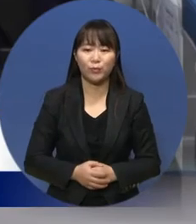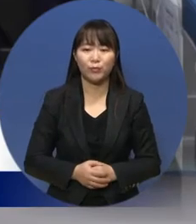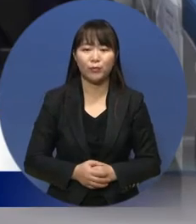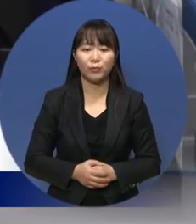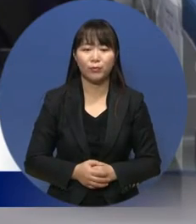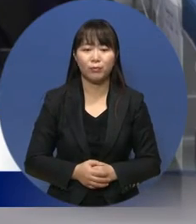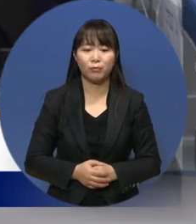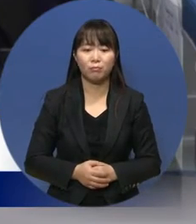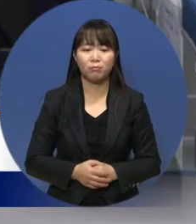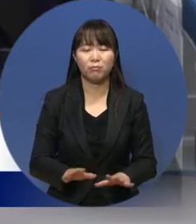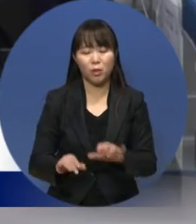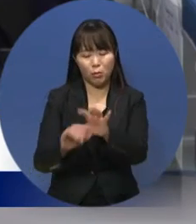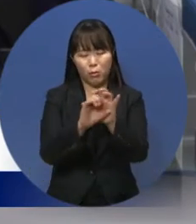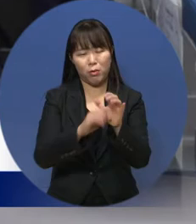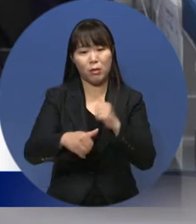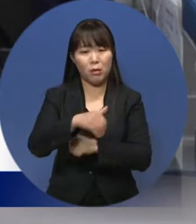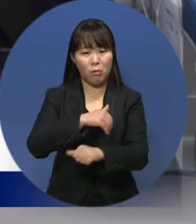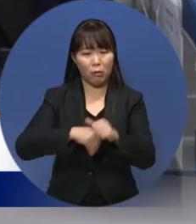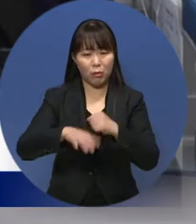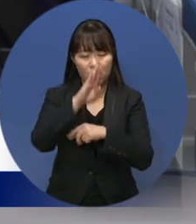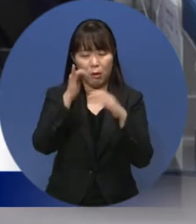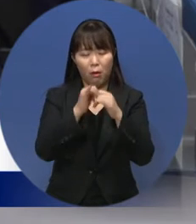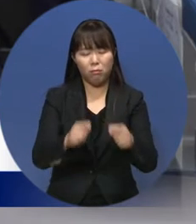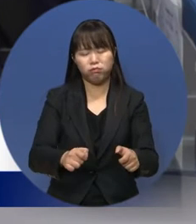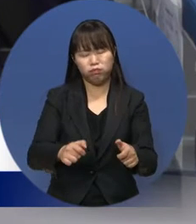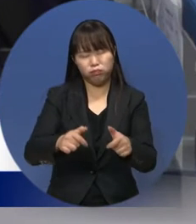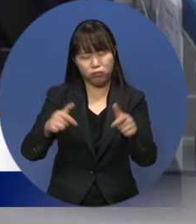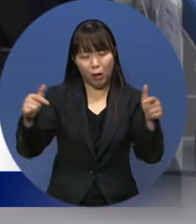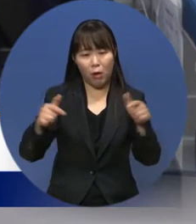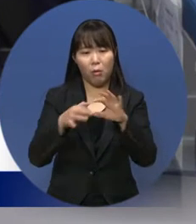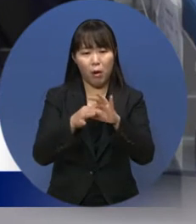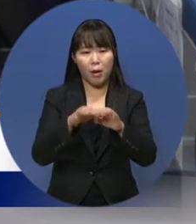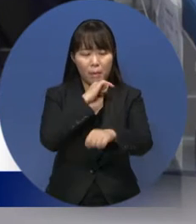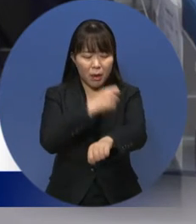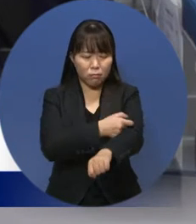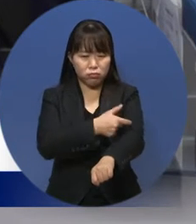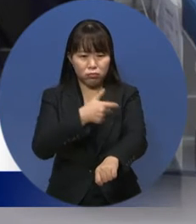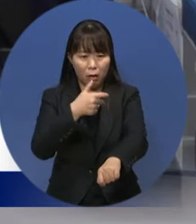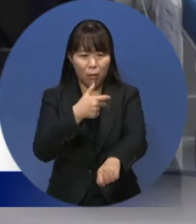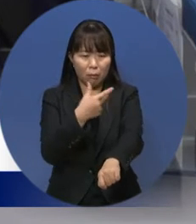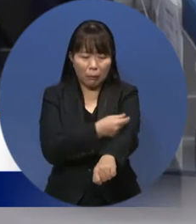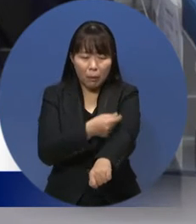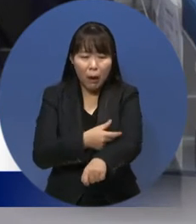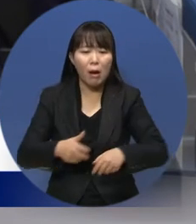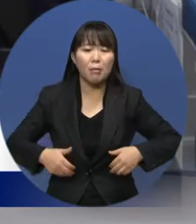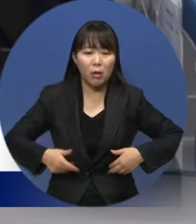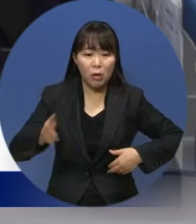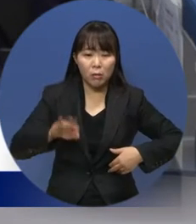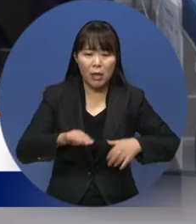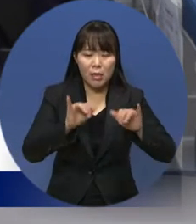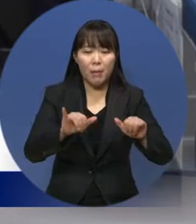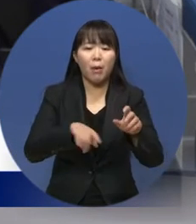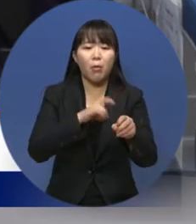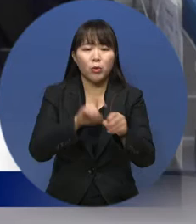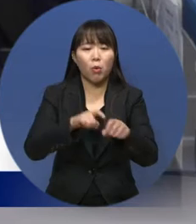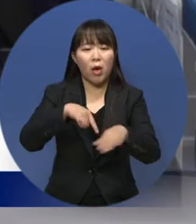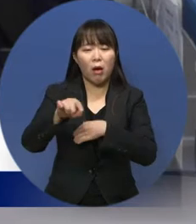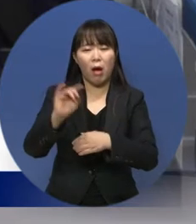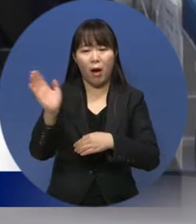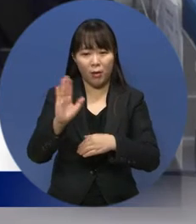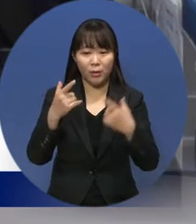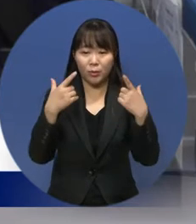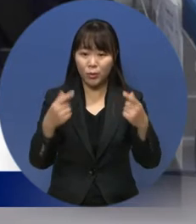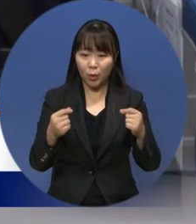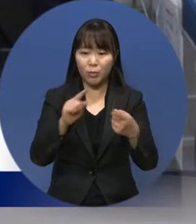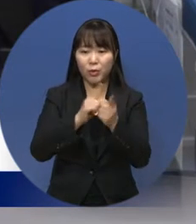계속되는 코론 알고 상황 속에서 환자 증가에 따른 혈액 수요는 여전하지만 콘 알고 예방을 위해 외출을 삼가는